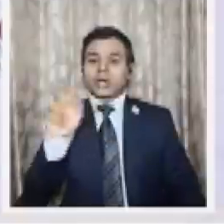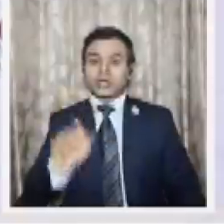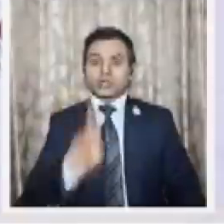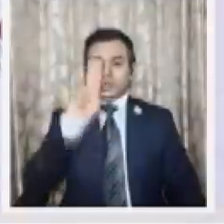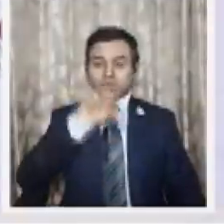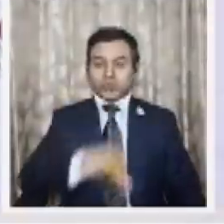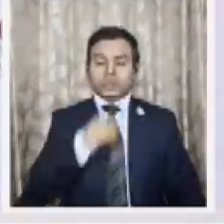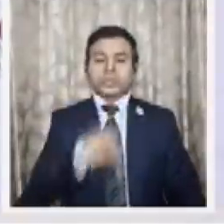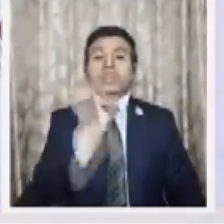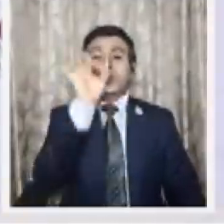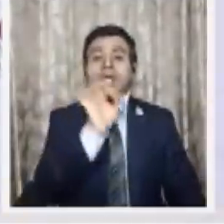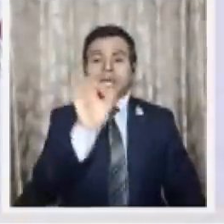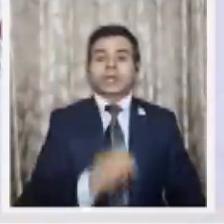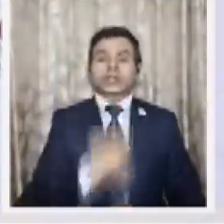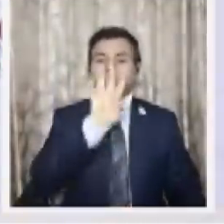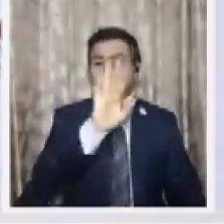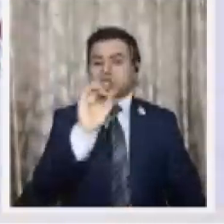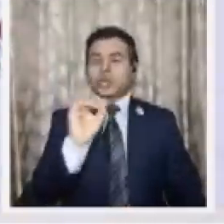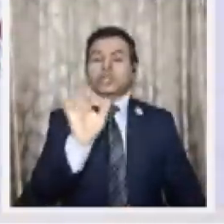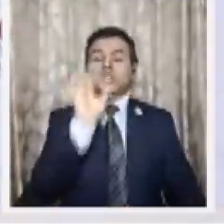40.67%। এ পর্যন্ত সুস্থ হয়েছেন